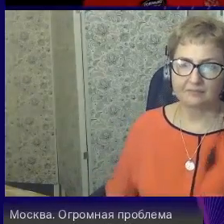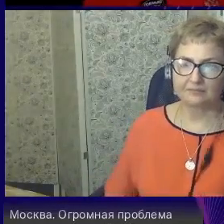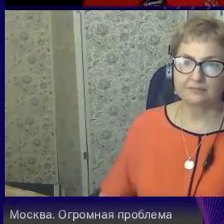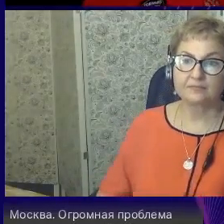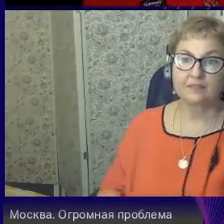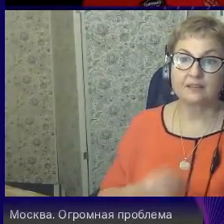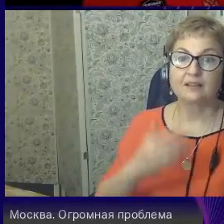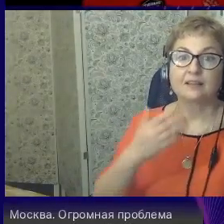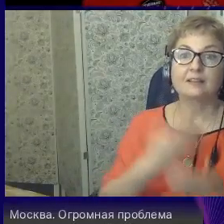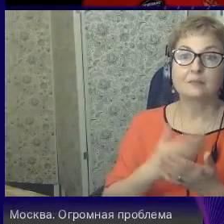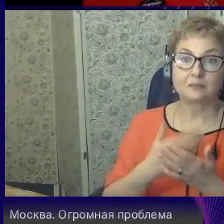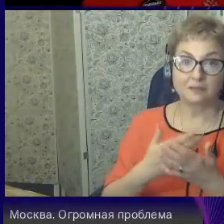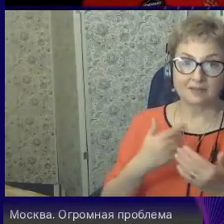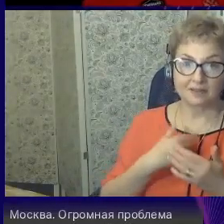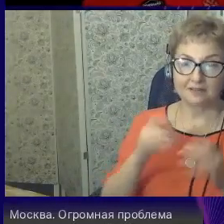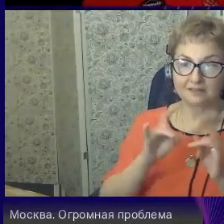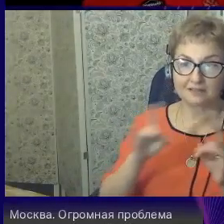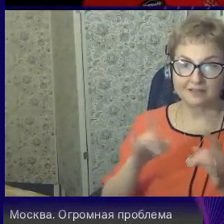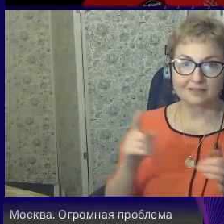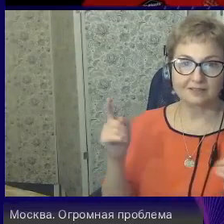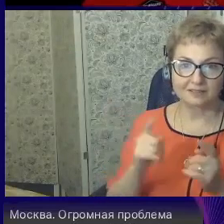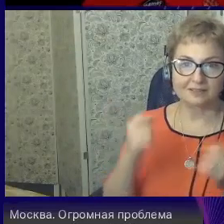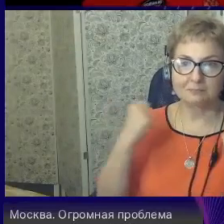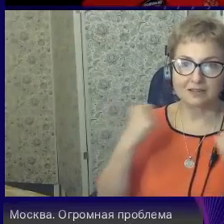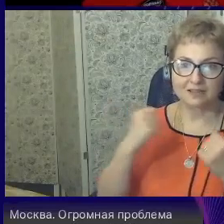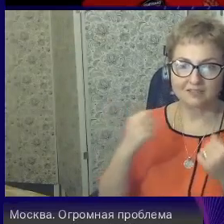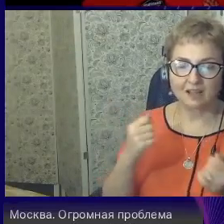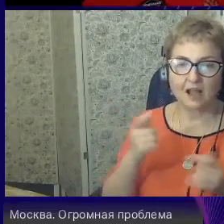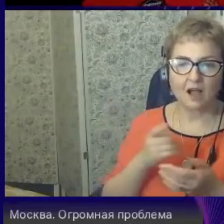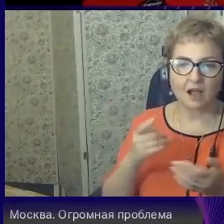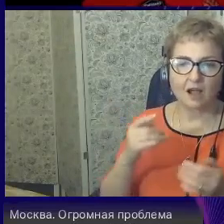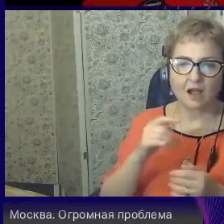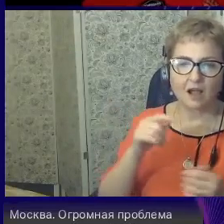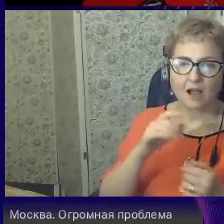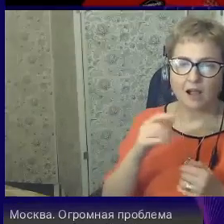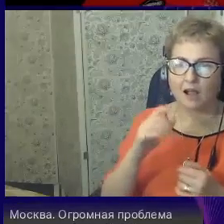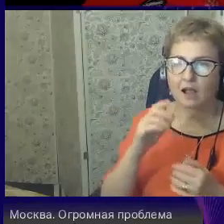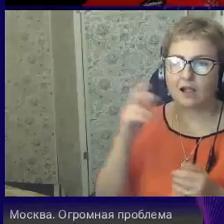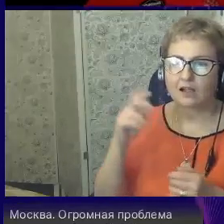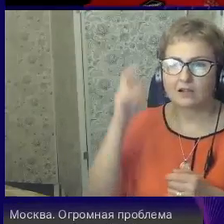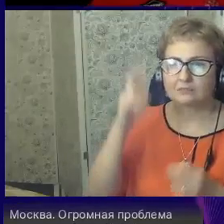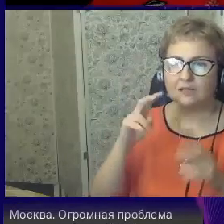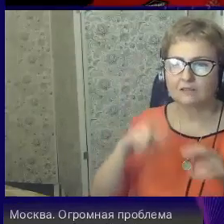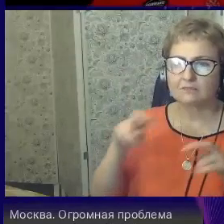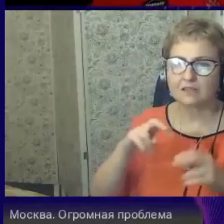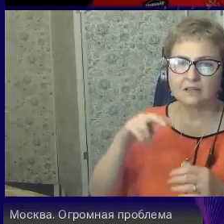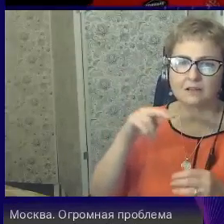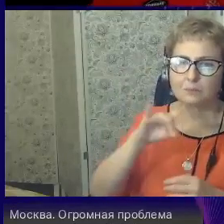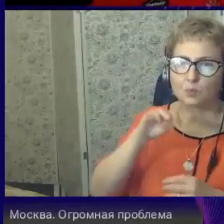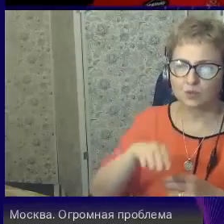Ну вот, например, я коротко покажу вам спортивное ориентирование бегом. Контрольные пункты стоят в лесу,